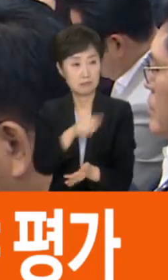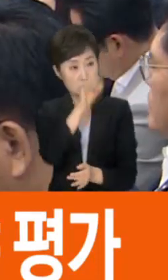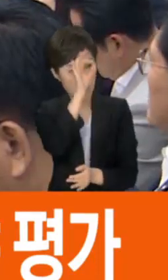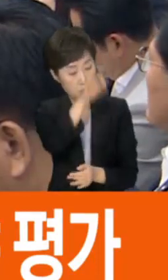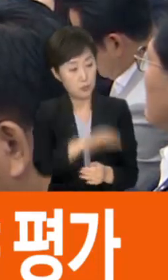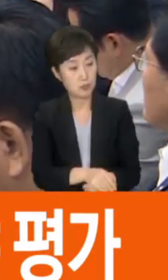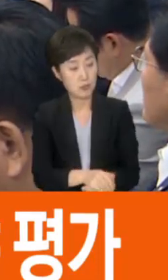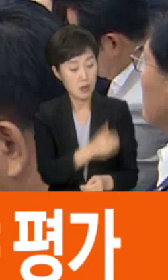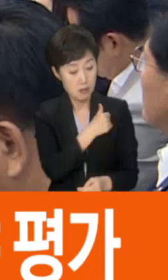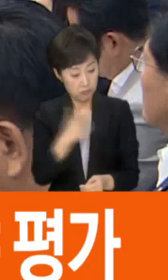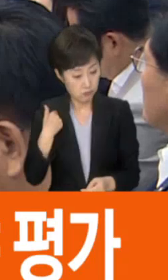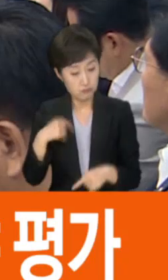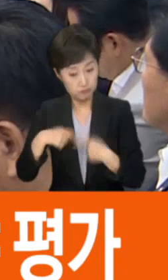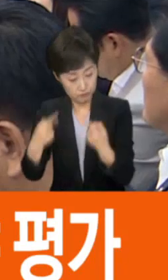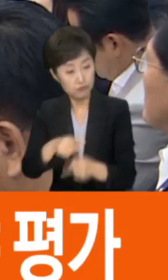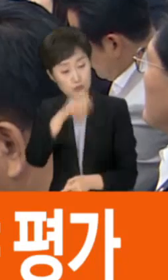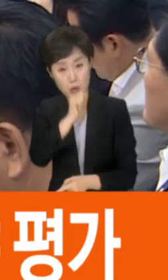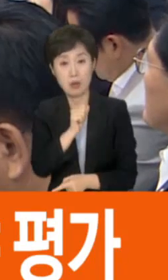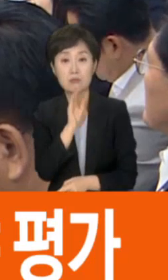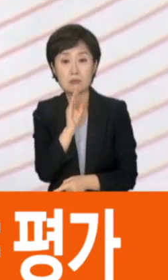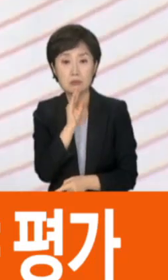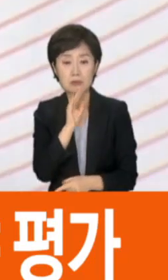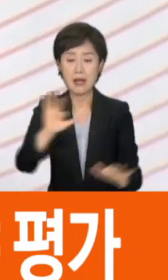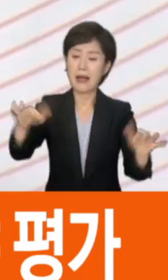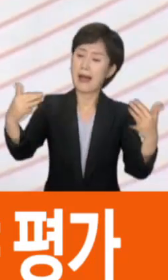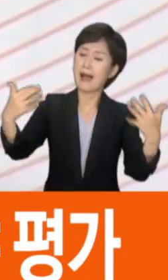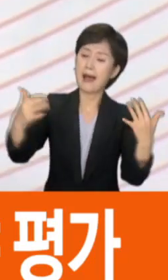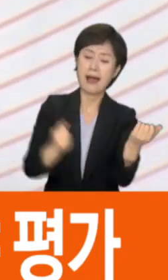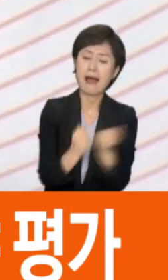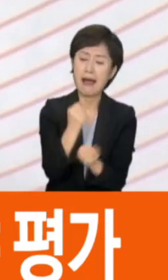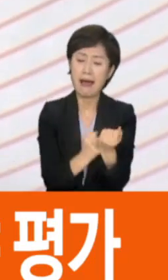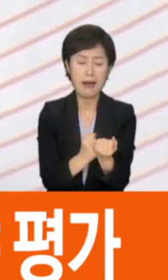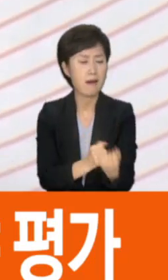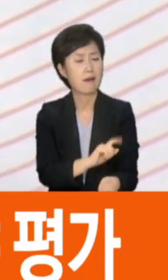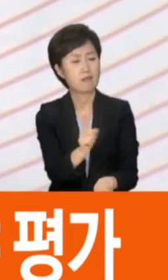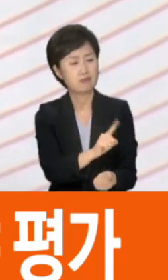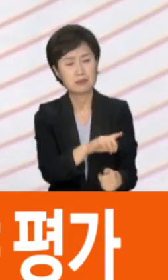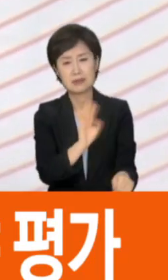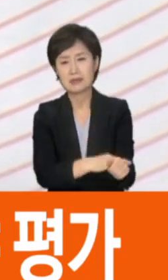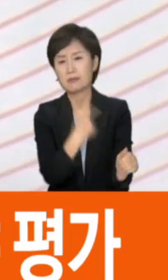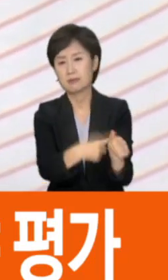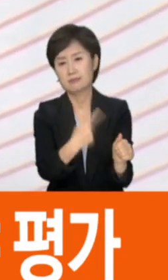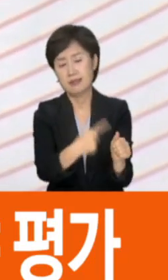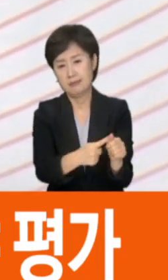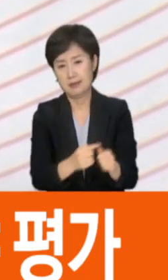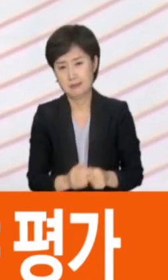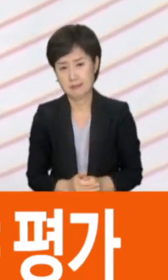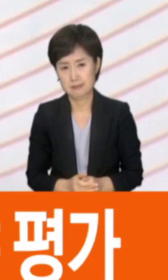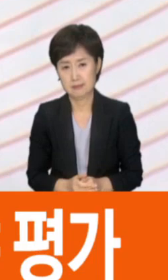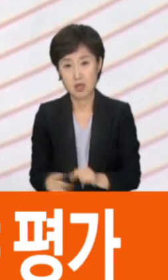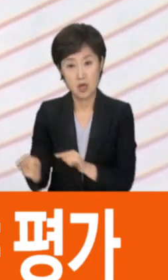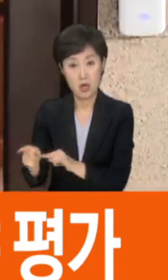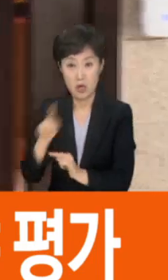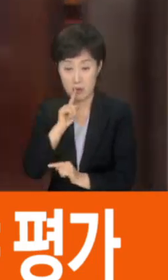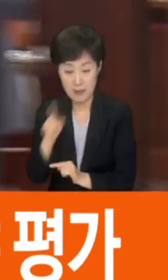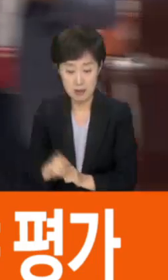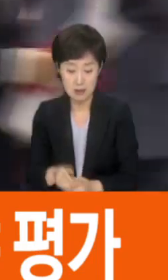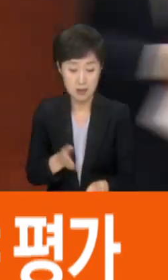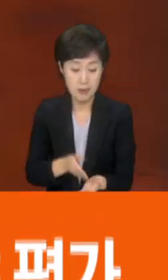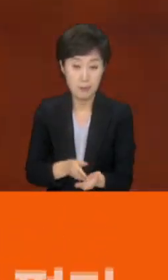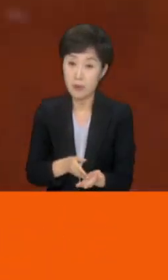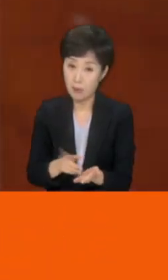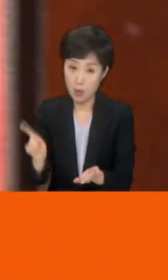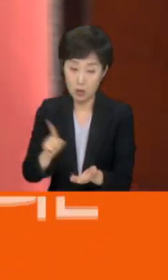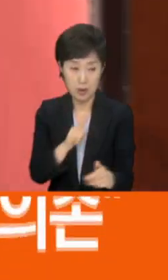당당히 소명하는 것이 상식인데 여론몰이에 의지하고 있다고 강력 비판했는데요. 강민국 수석대변인은 논평을